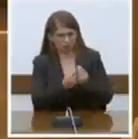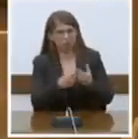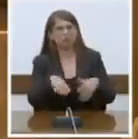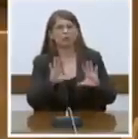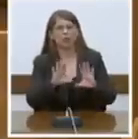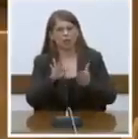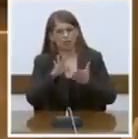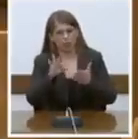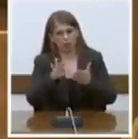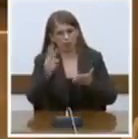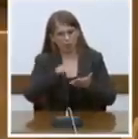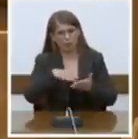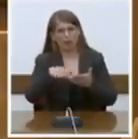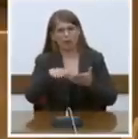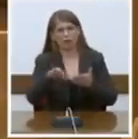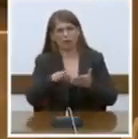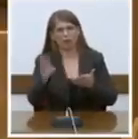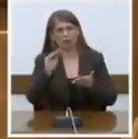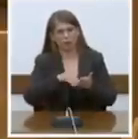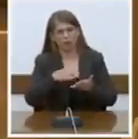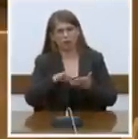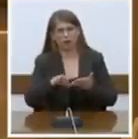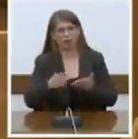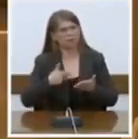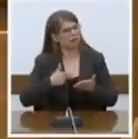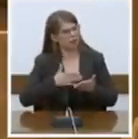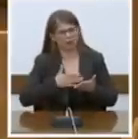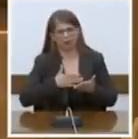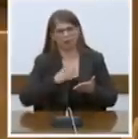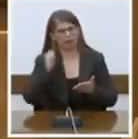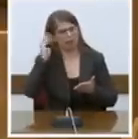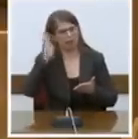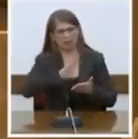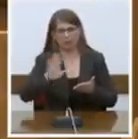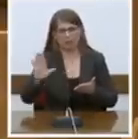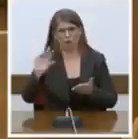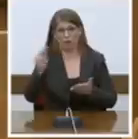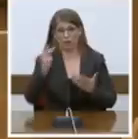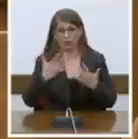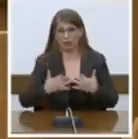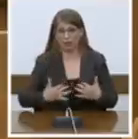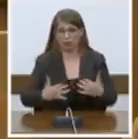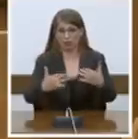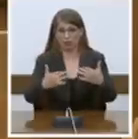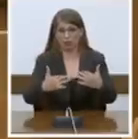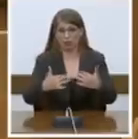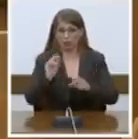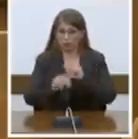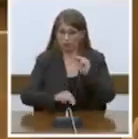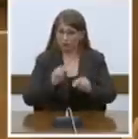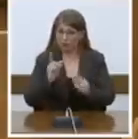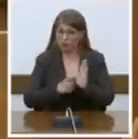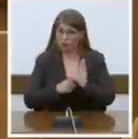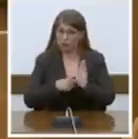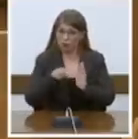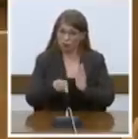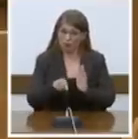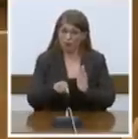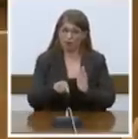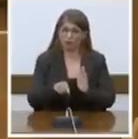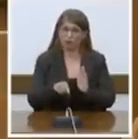και ξαναδιορθώνονται. Εμείς δεν πιστεύουμε σε μια Βουλή η οποία νομοθετεί με αυτόν τον